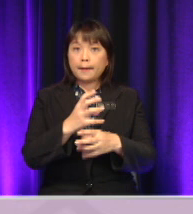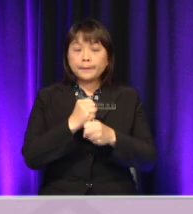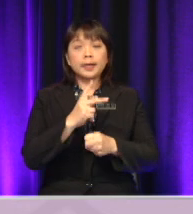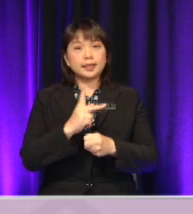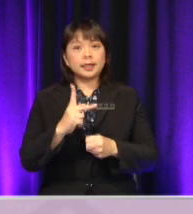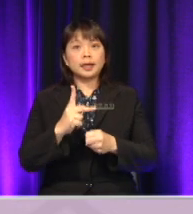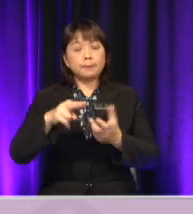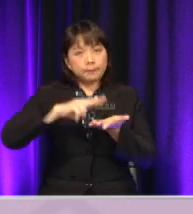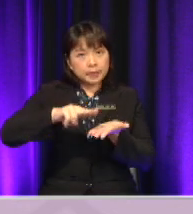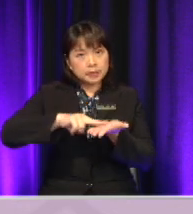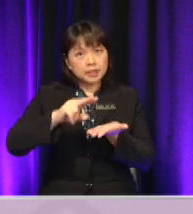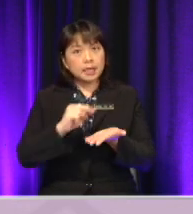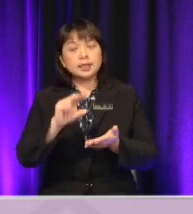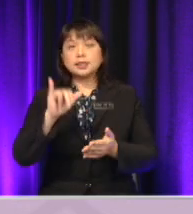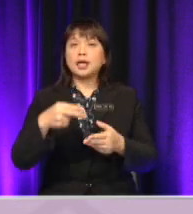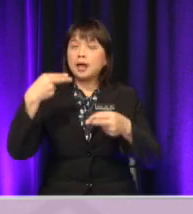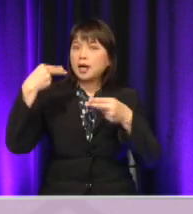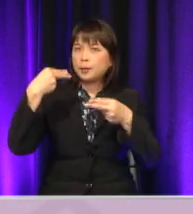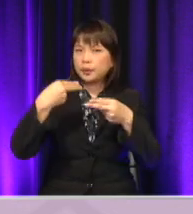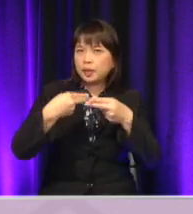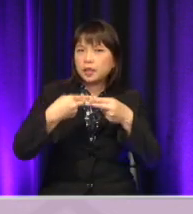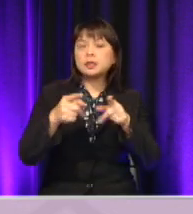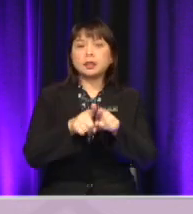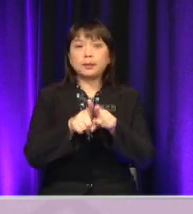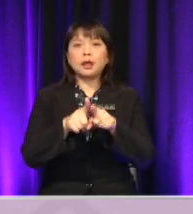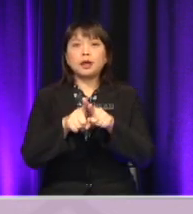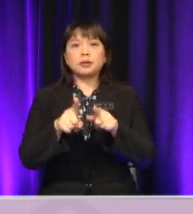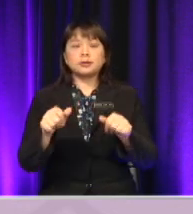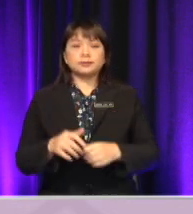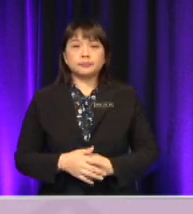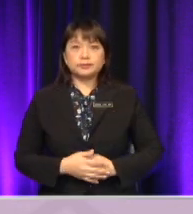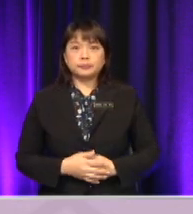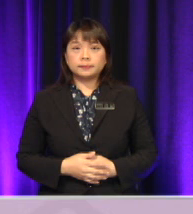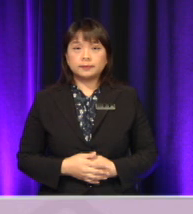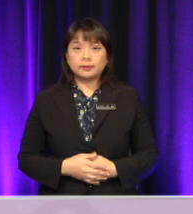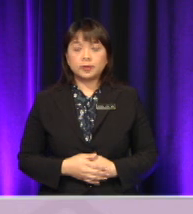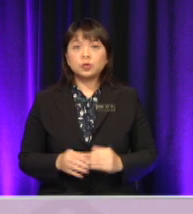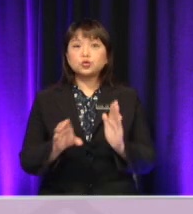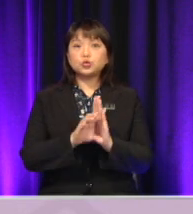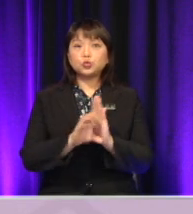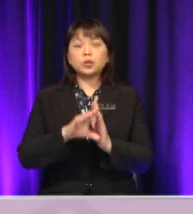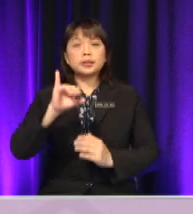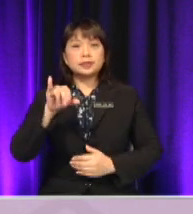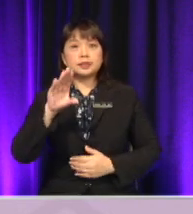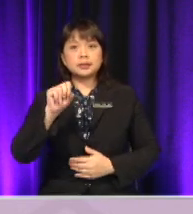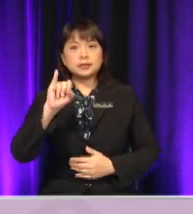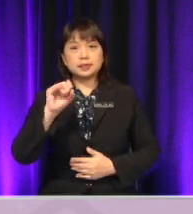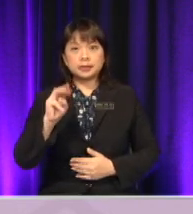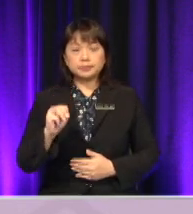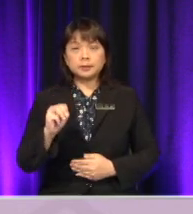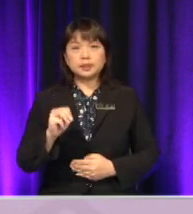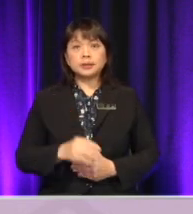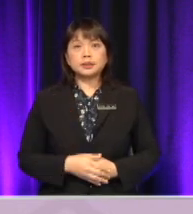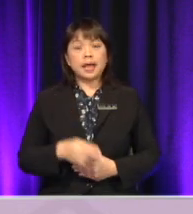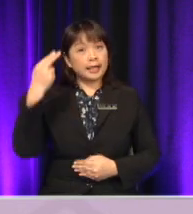hampir sangat ataupun yang paling tepat dengan yang sebenar, nilai yang sebenar. Contohnya katakanlah jisim Hanif, cikgu tekanlah 50